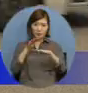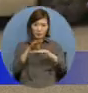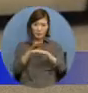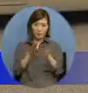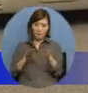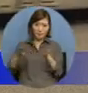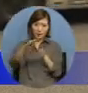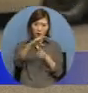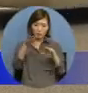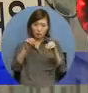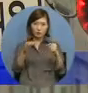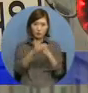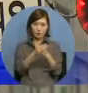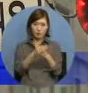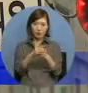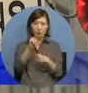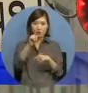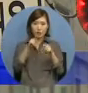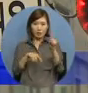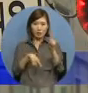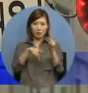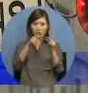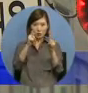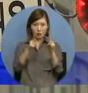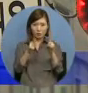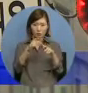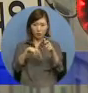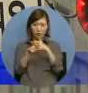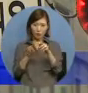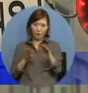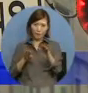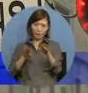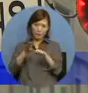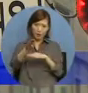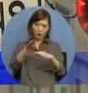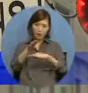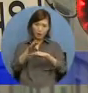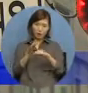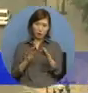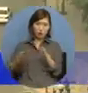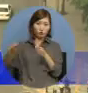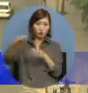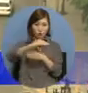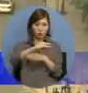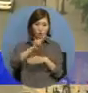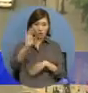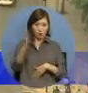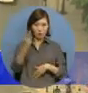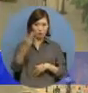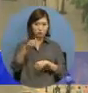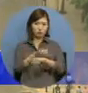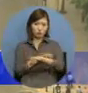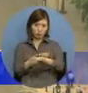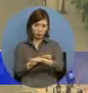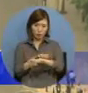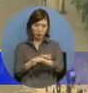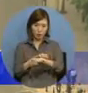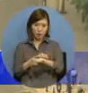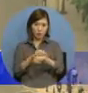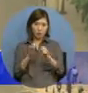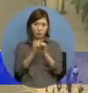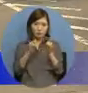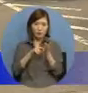금지돼 1km가 넘는 거리를 더 갔다가 유턴을 해야 하는 상황입니다. 때문에 불편 민원과